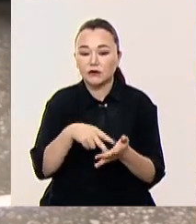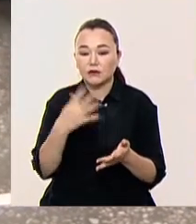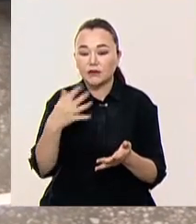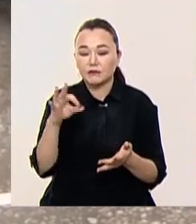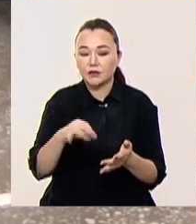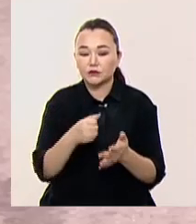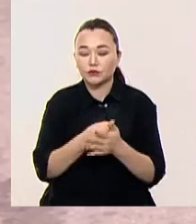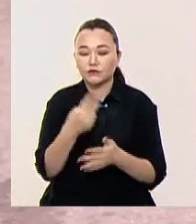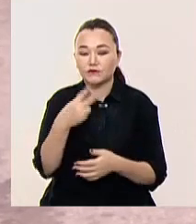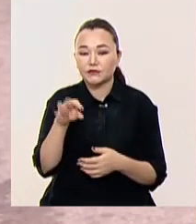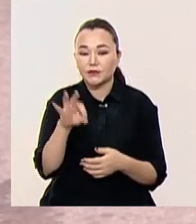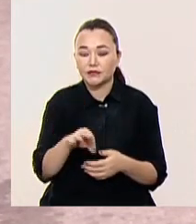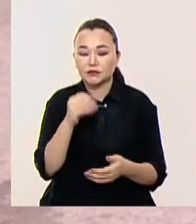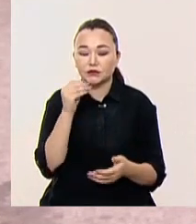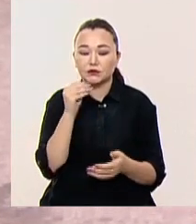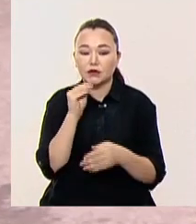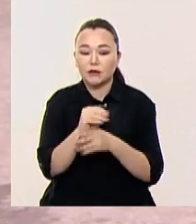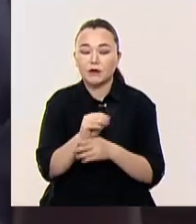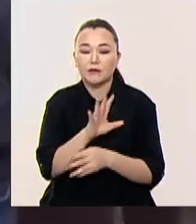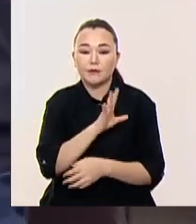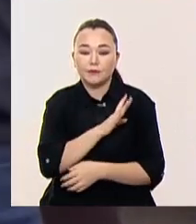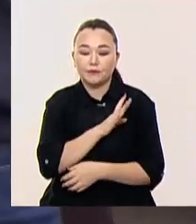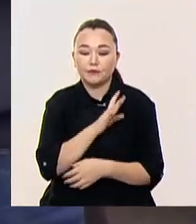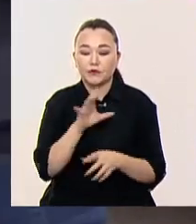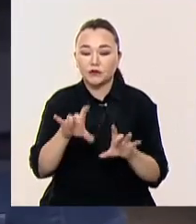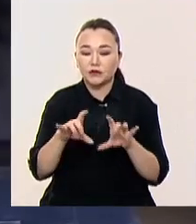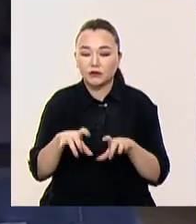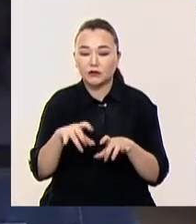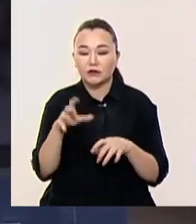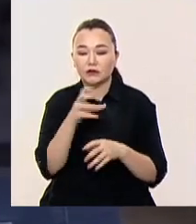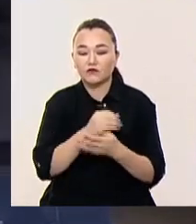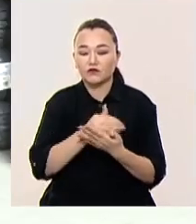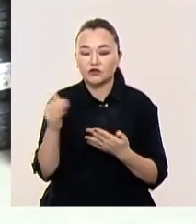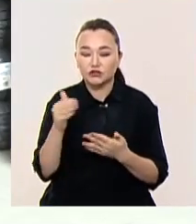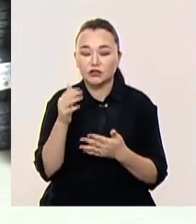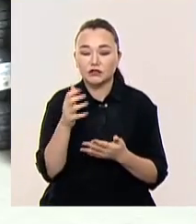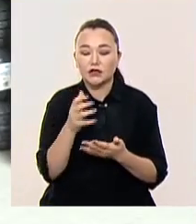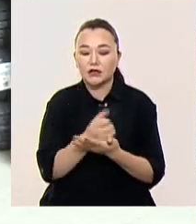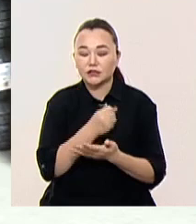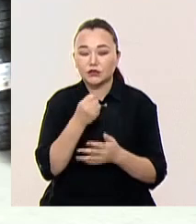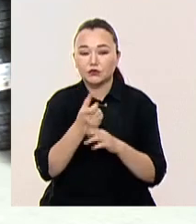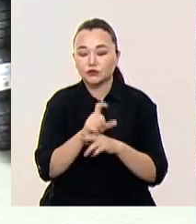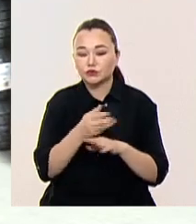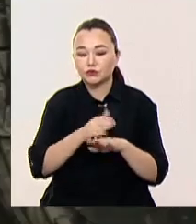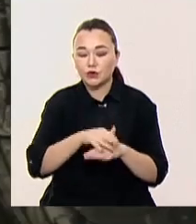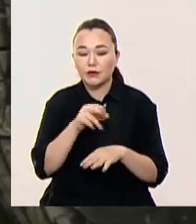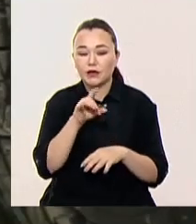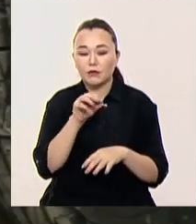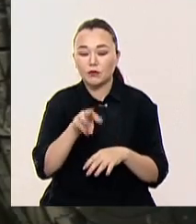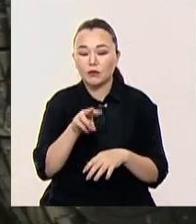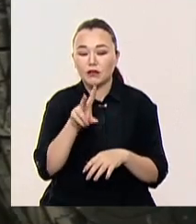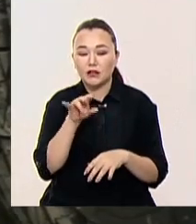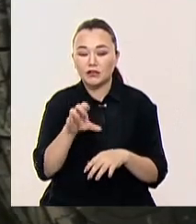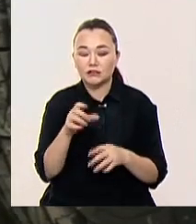5%-дан 20%-ға дейін көтерілген. Доңғалақтардың жоғары сегменттерін табу тіпті қиын, әсіресе премиум кластағы